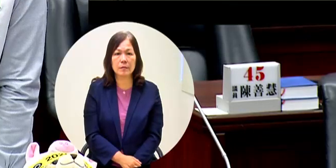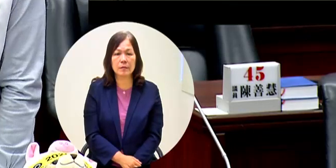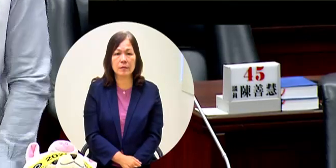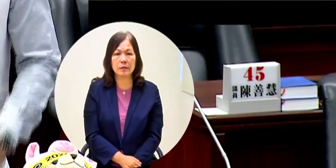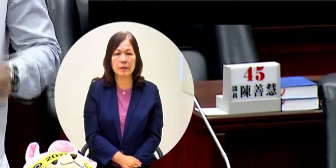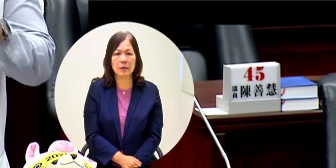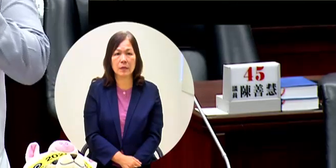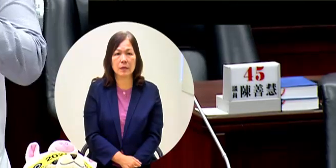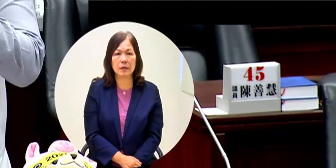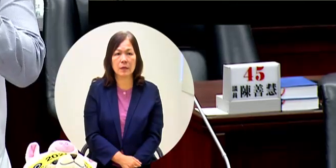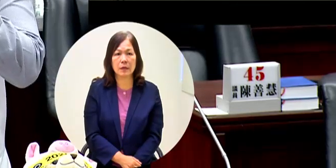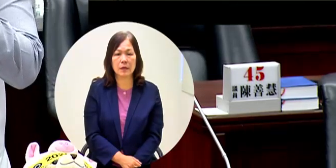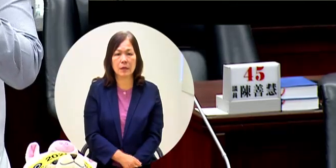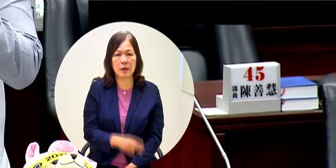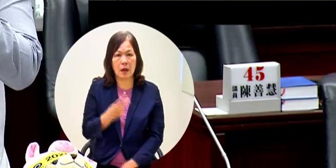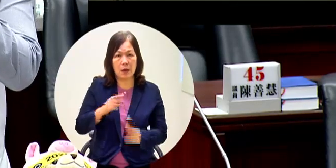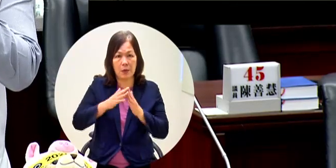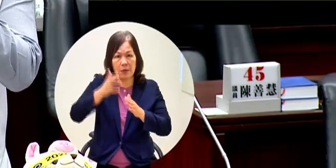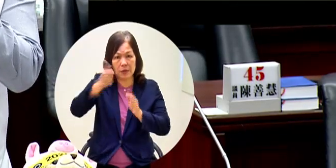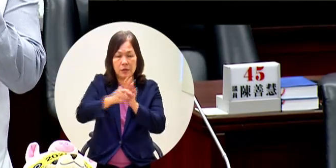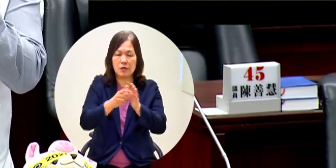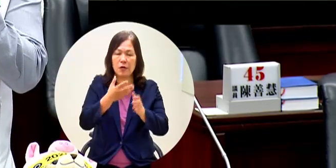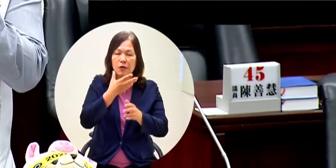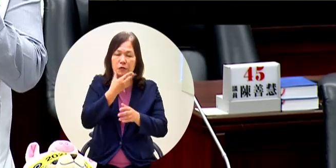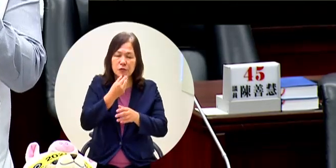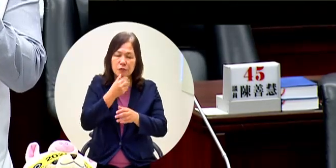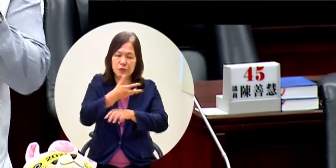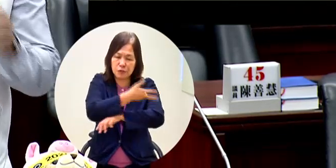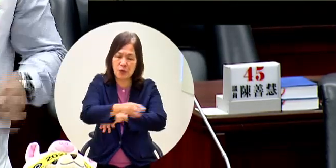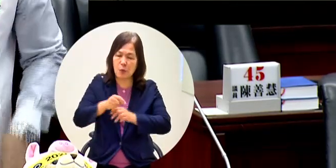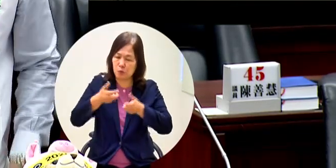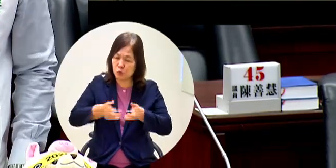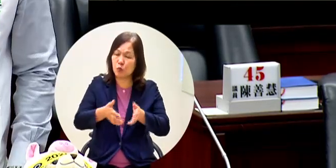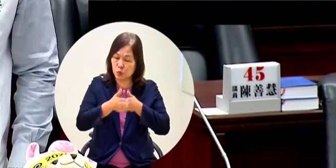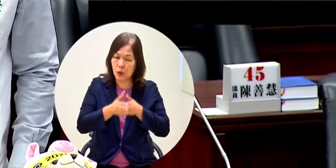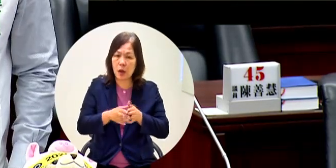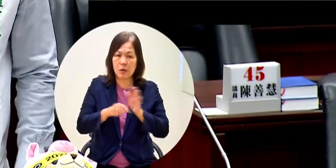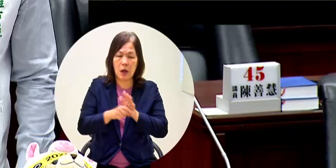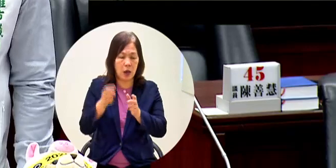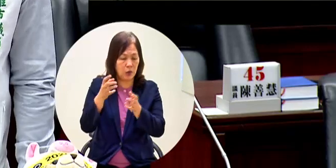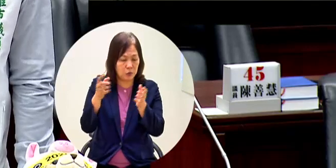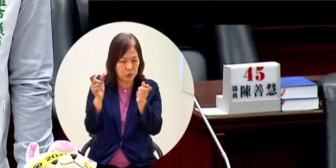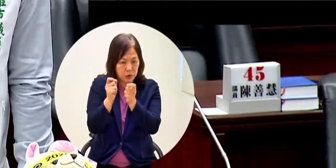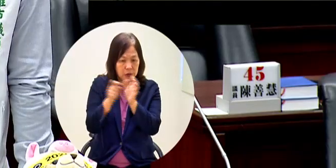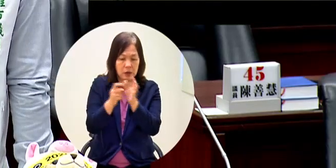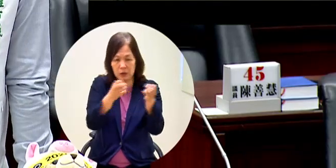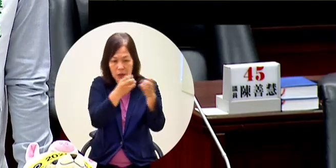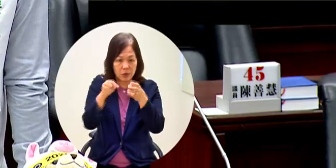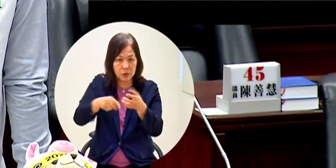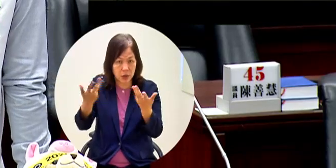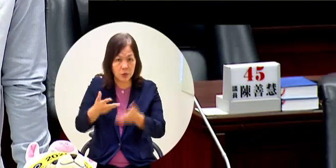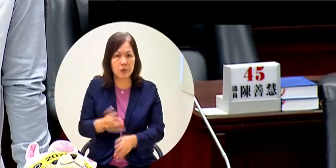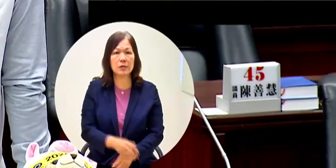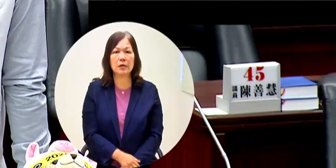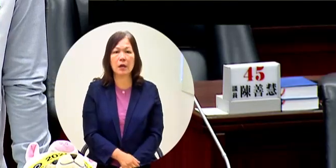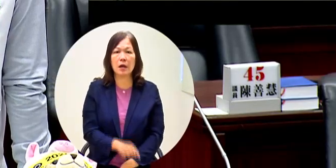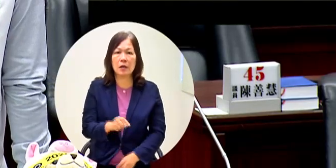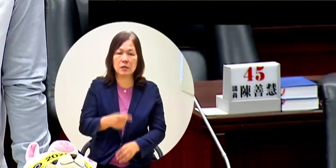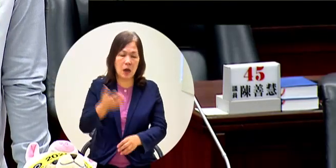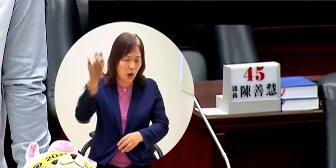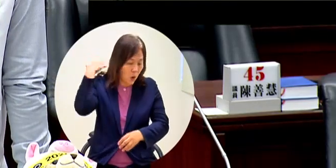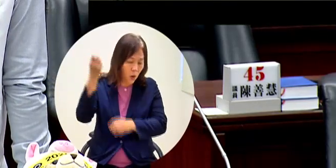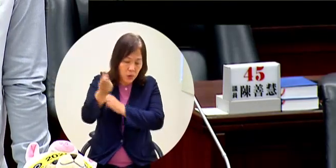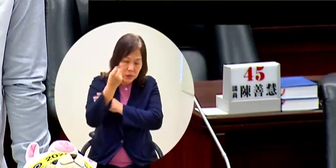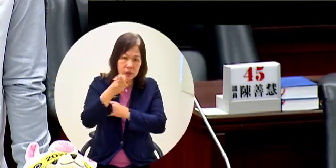市长。幸福村真重要，无唔对啦！即几工啊，大家拢在讨论幸福村啊，后下溪这啥物情形啊？水